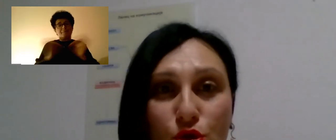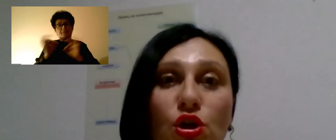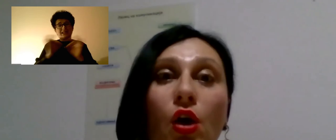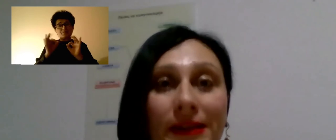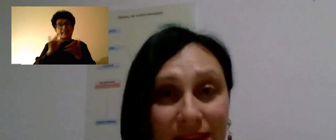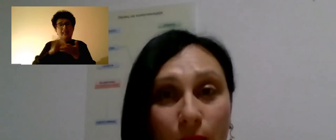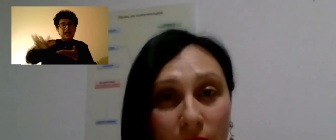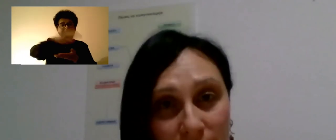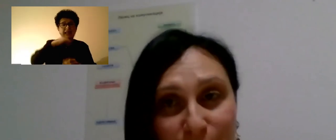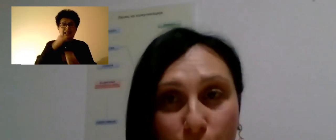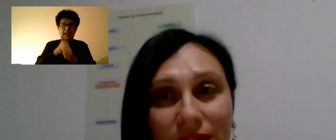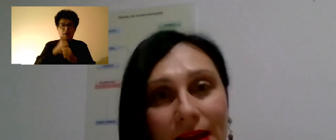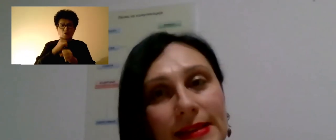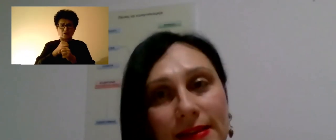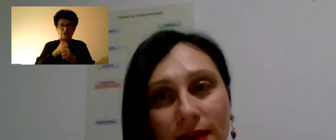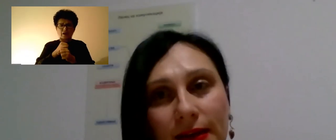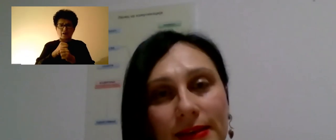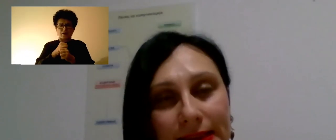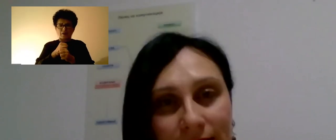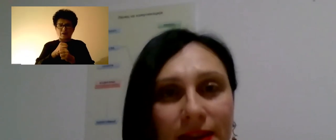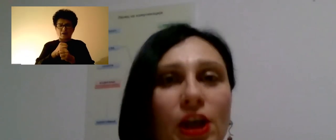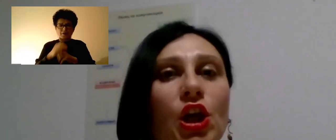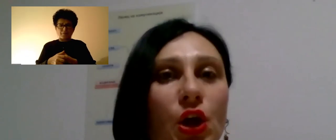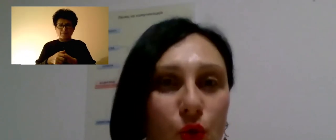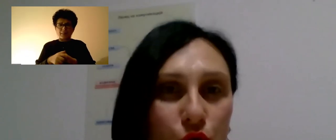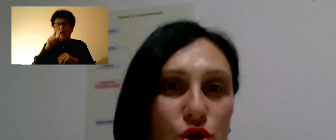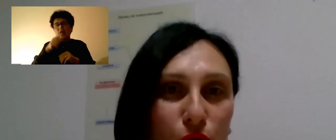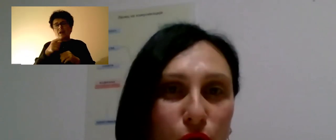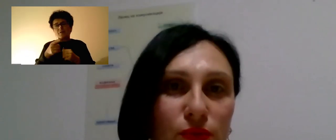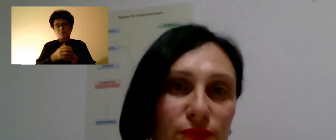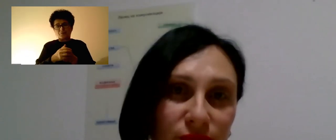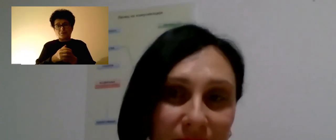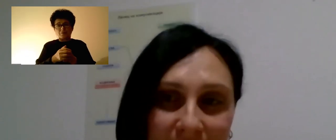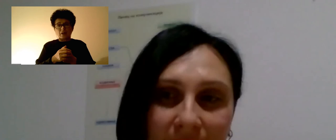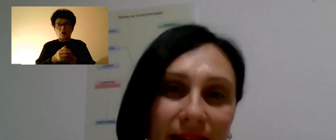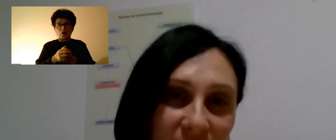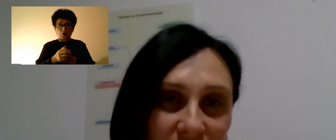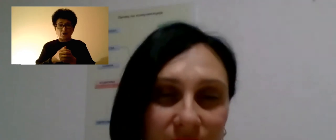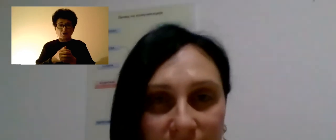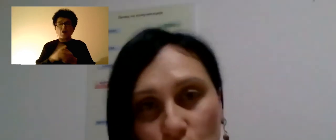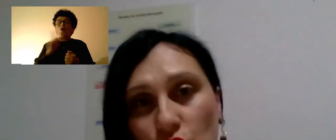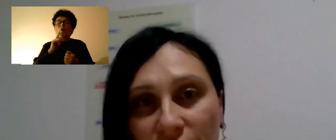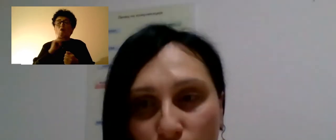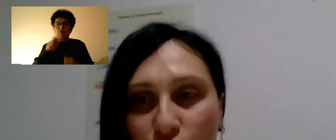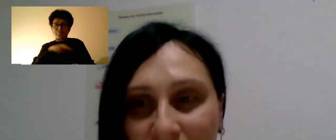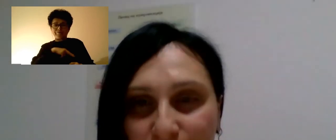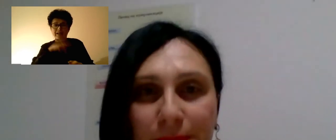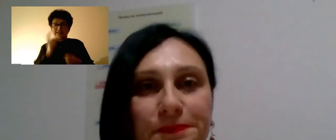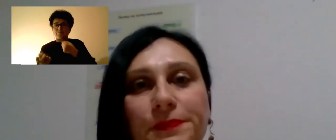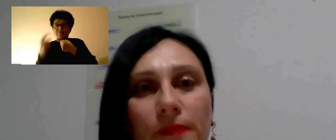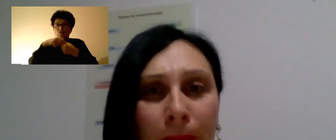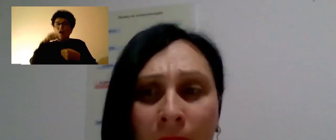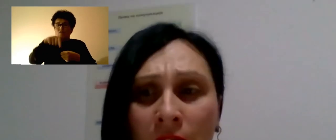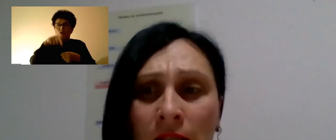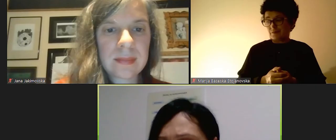работа, односно имаме спротив нас клиенти кои што се адекватни за вклучување во овој третман.